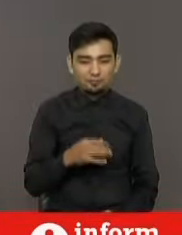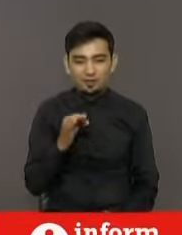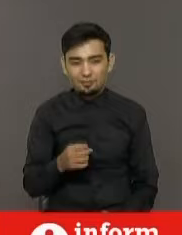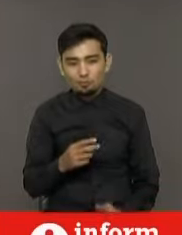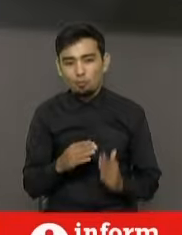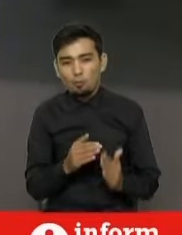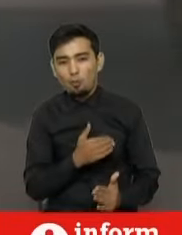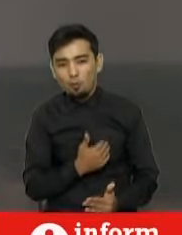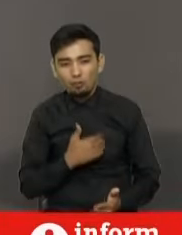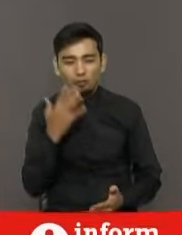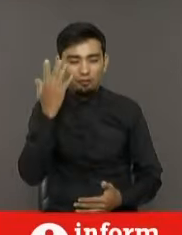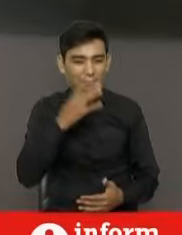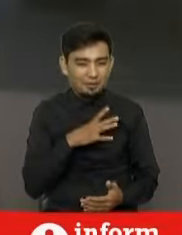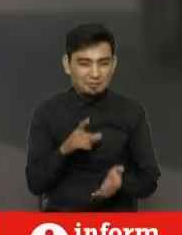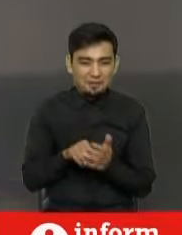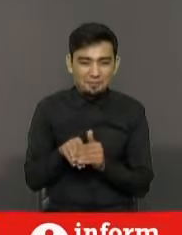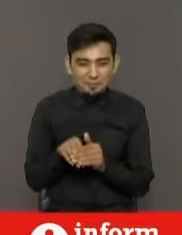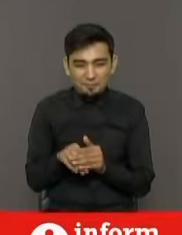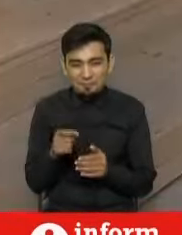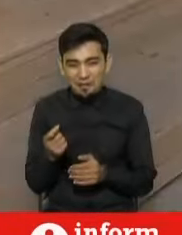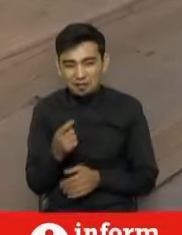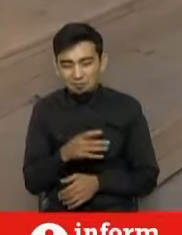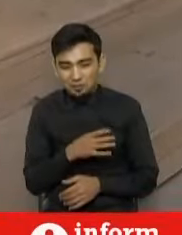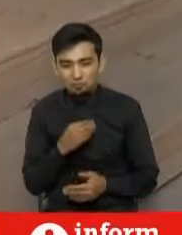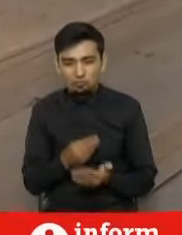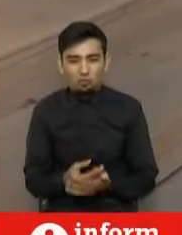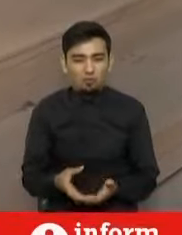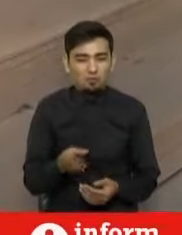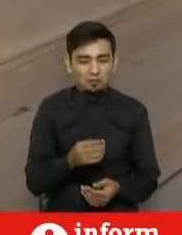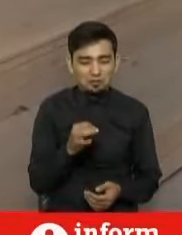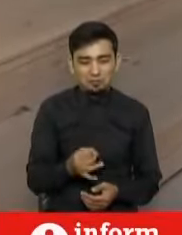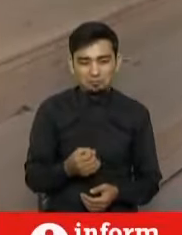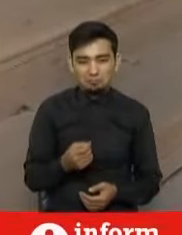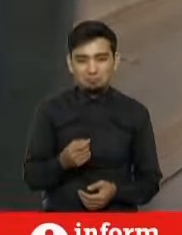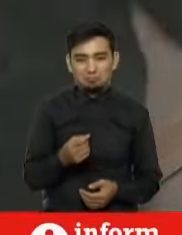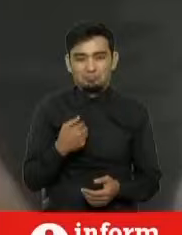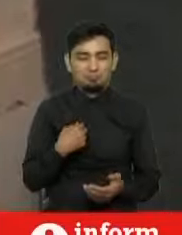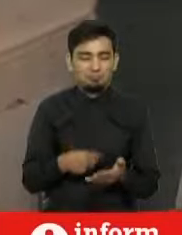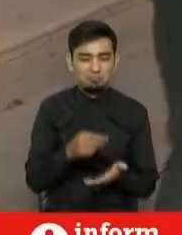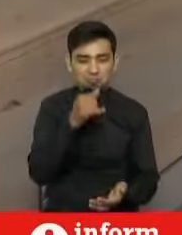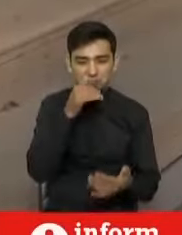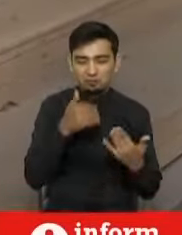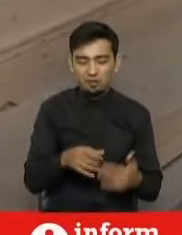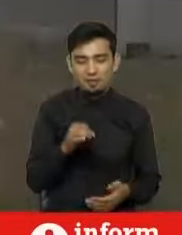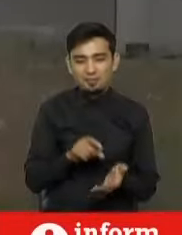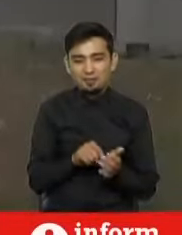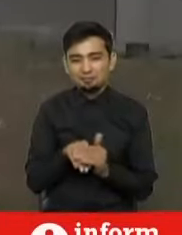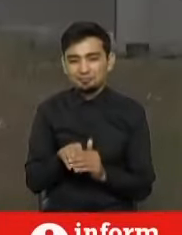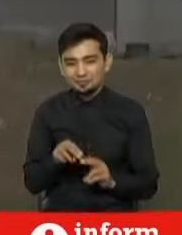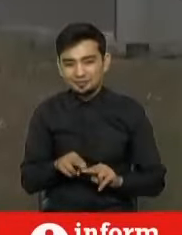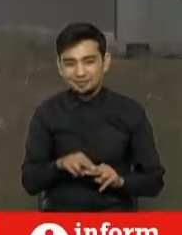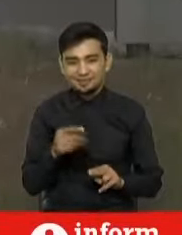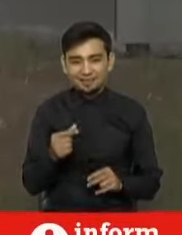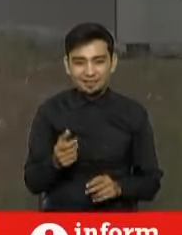деп армандап азын-аулақ ақшасын жиып отырғандары қымбатшылықтың кесірінен мүмкіндіктен қағылған. Сондықтан зейнетақы қорында жиналған